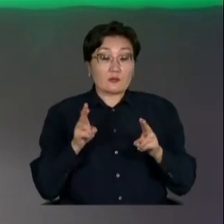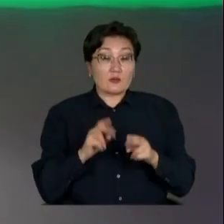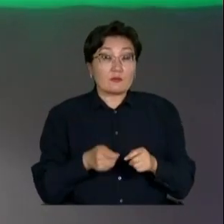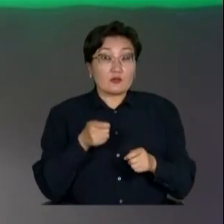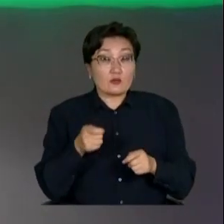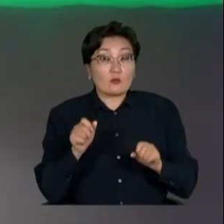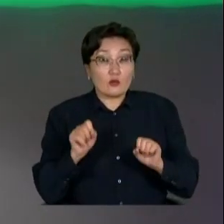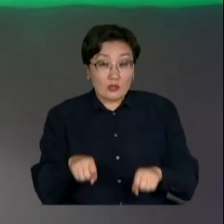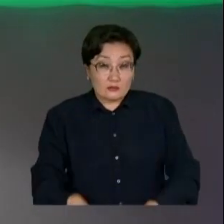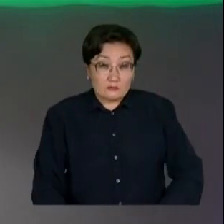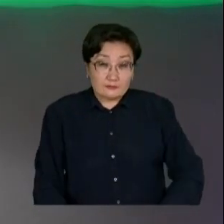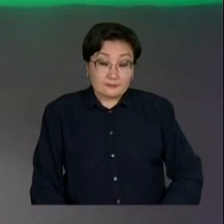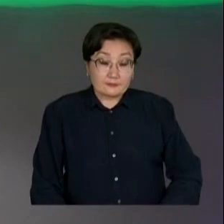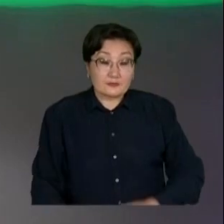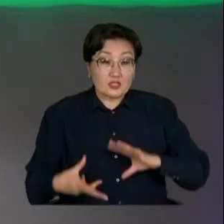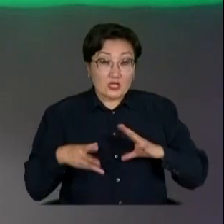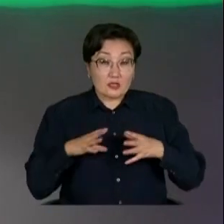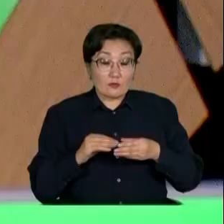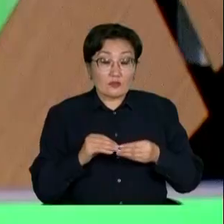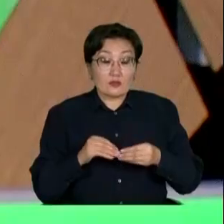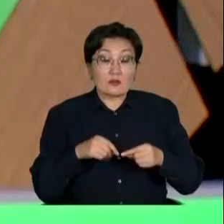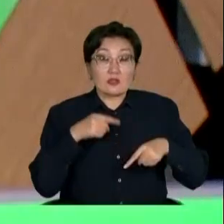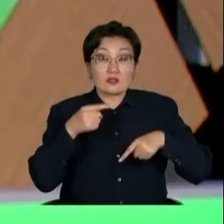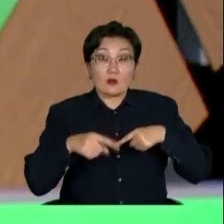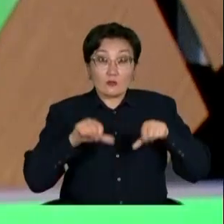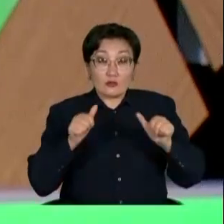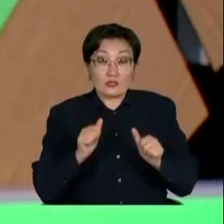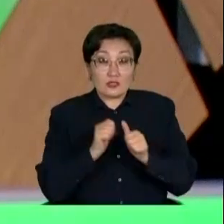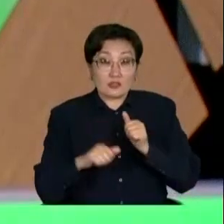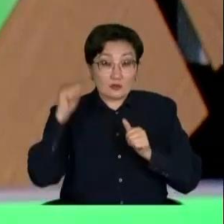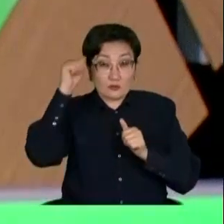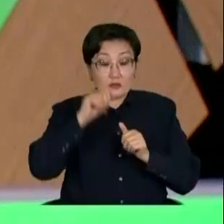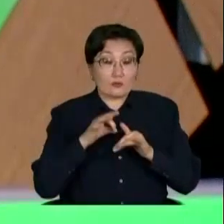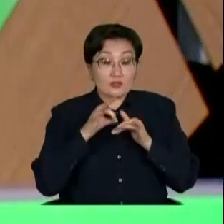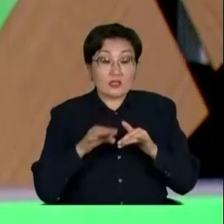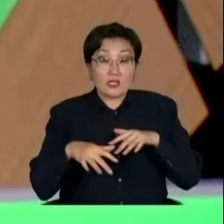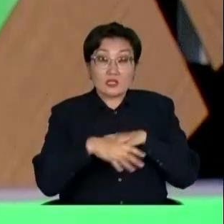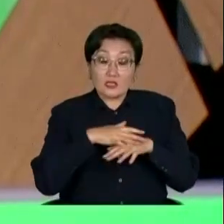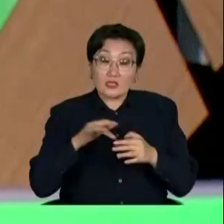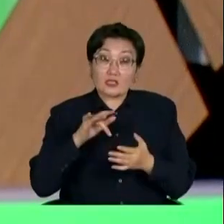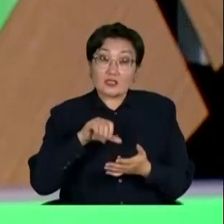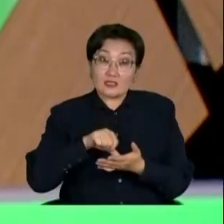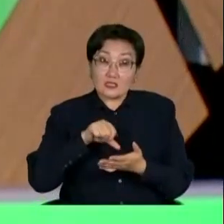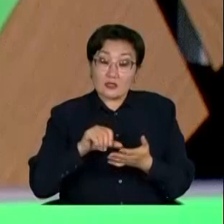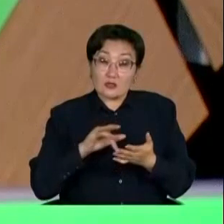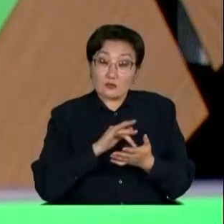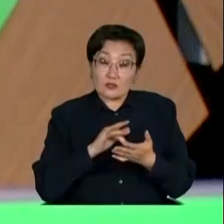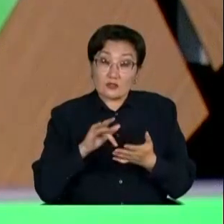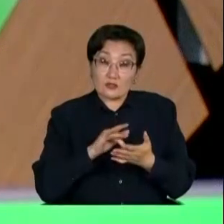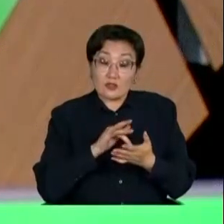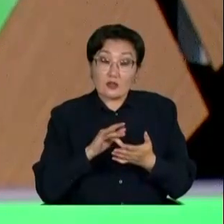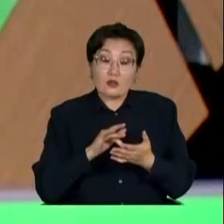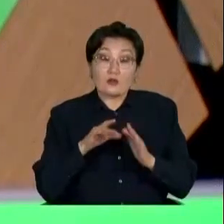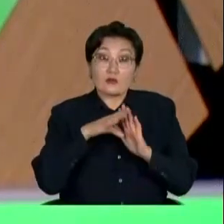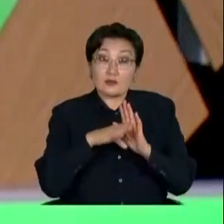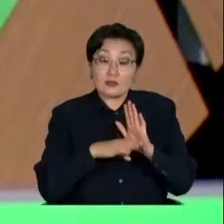құқылы? Жалпы дәстүрлі түрде жыл сайын ұйымдастырылып келе жатқан халық қатысатын бюджет қала тұрғындары арасында